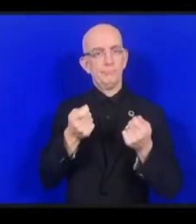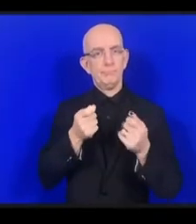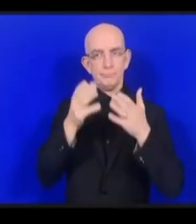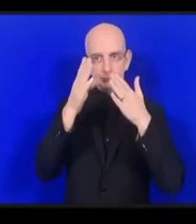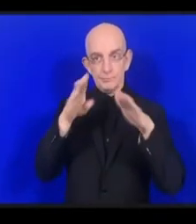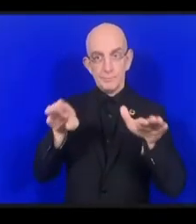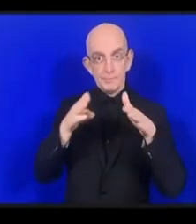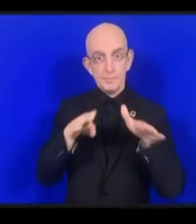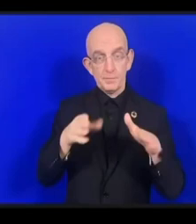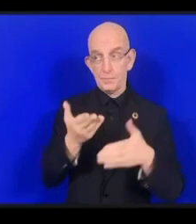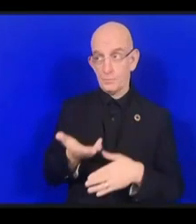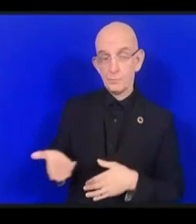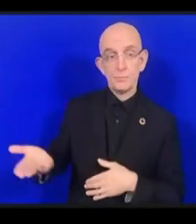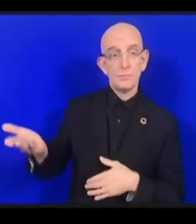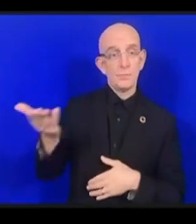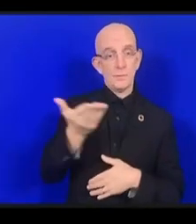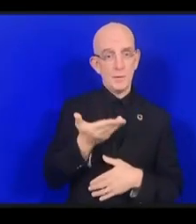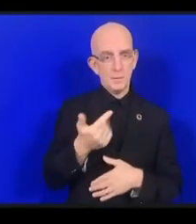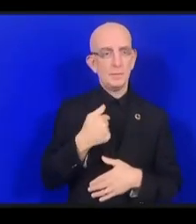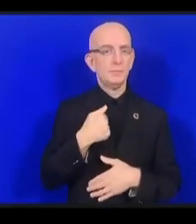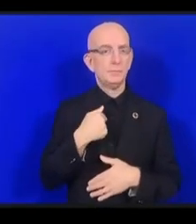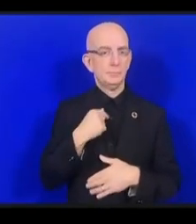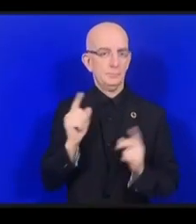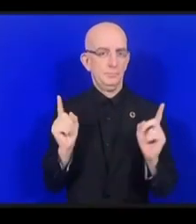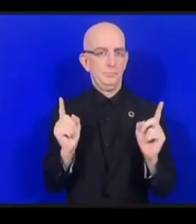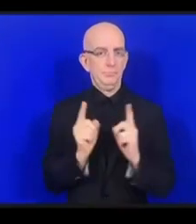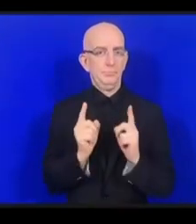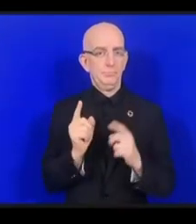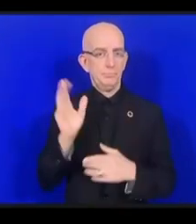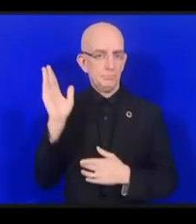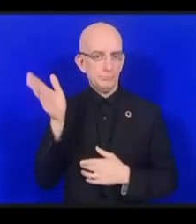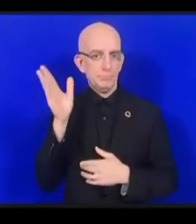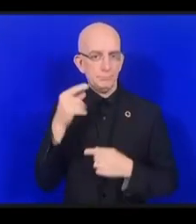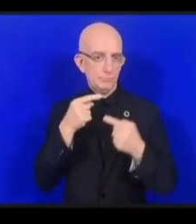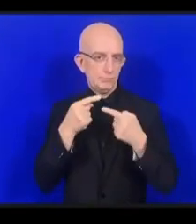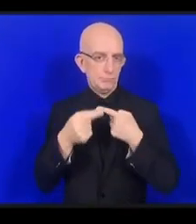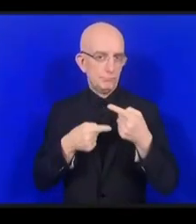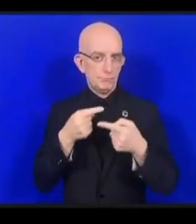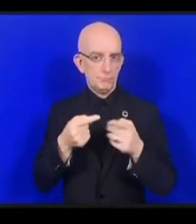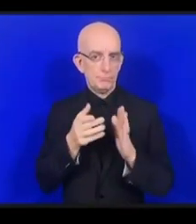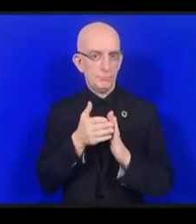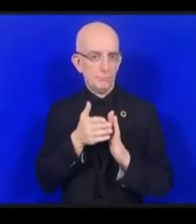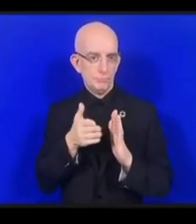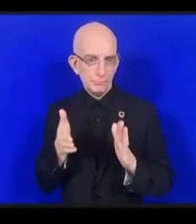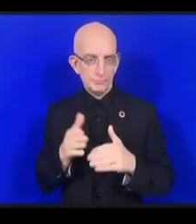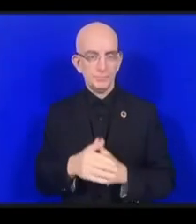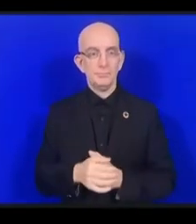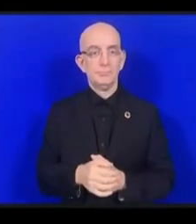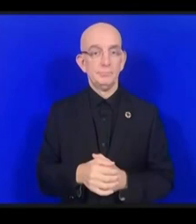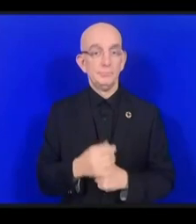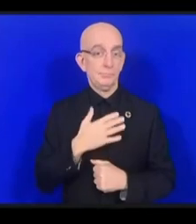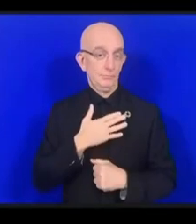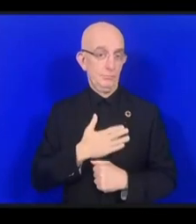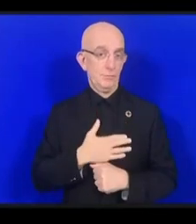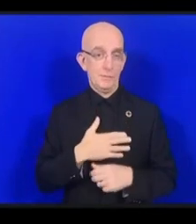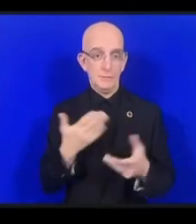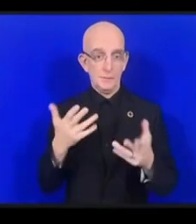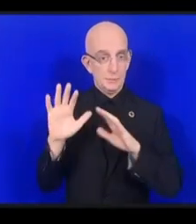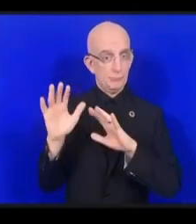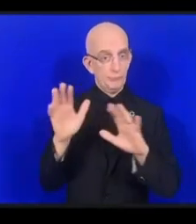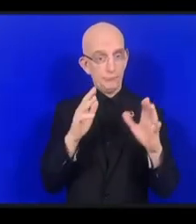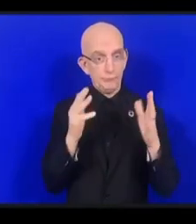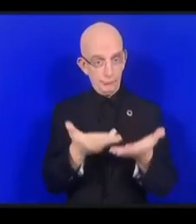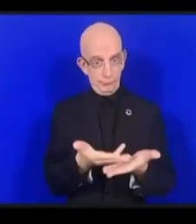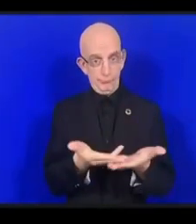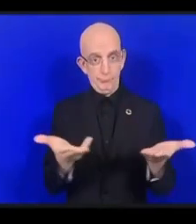にインターネットに関わる政府関係者、技術者、学者、市民